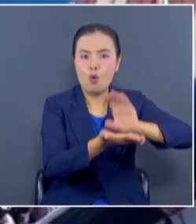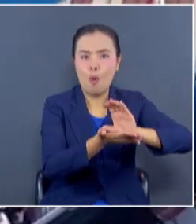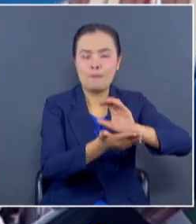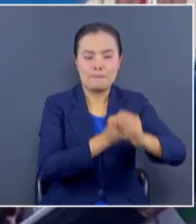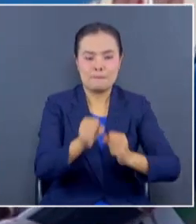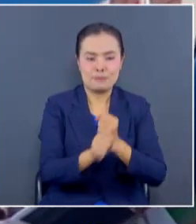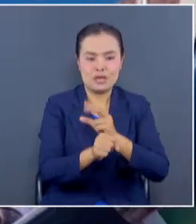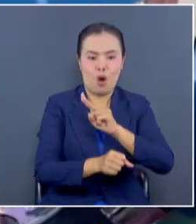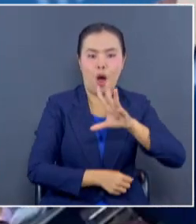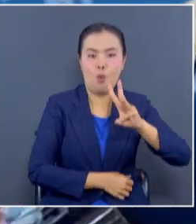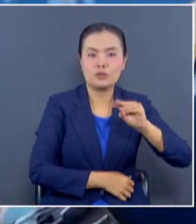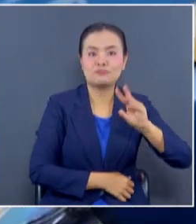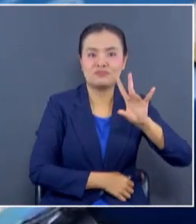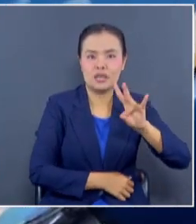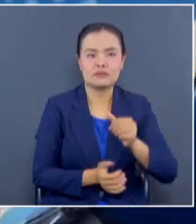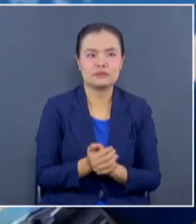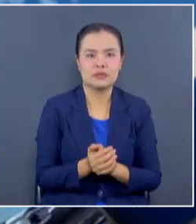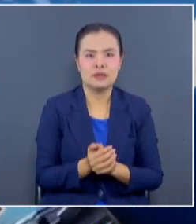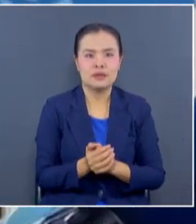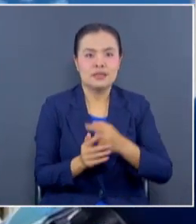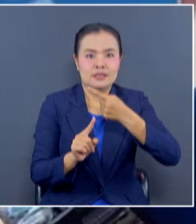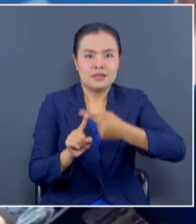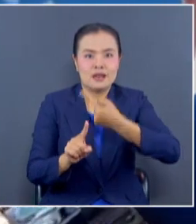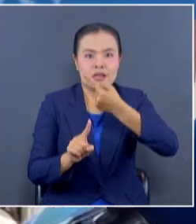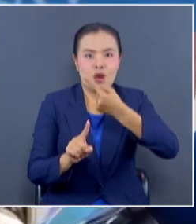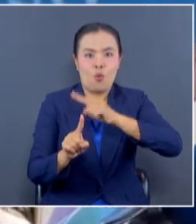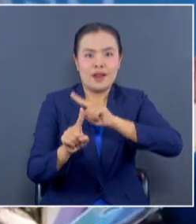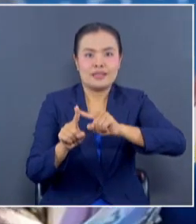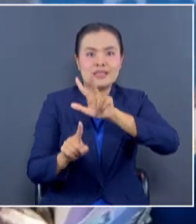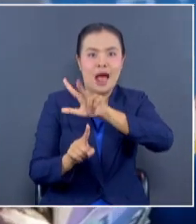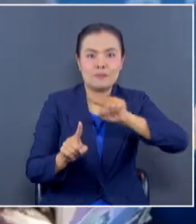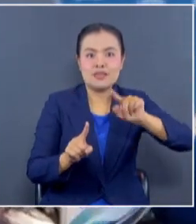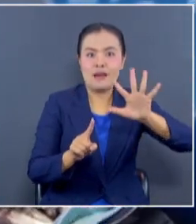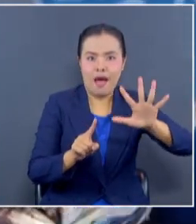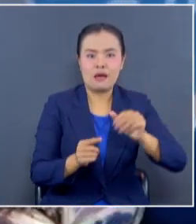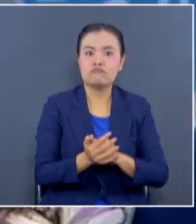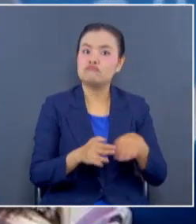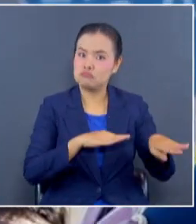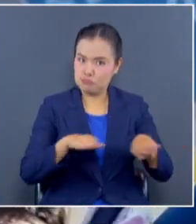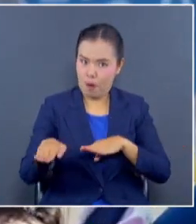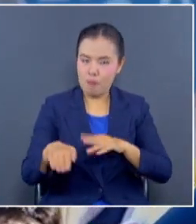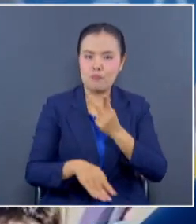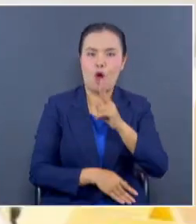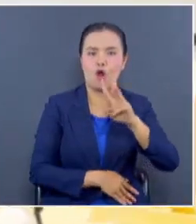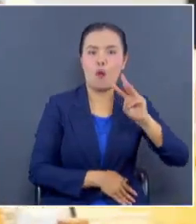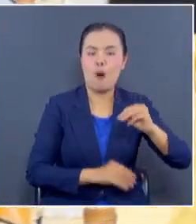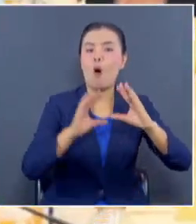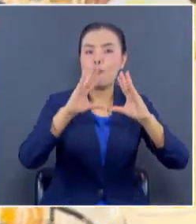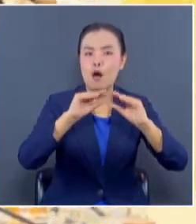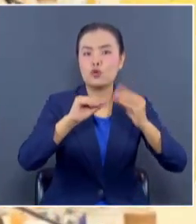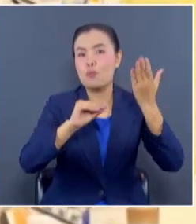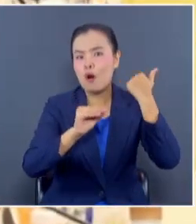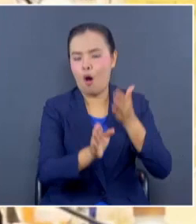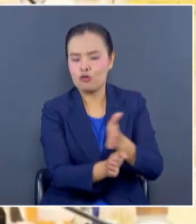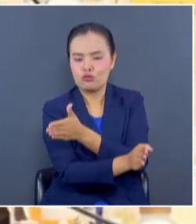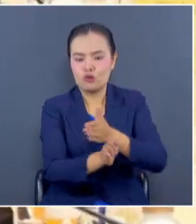ำปี67 3-5 มกราคมนี้นายกพร้อมไห ม นายกบอกว่าครม.ก็ประชุมกันมาแล้วตั้งแต่ก่อน